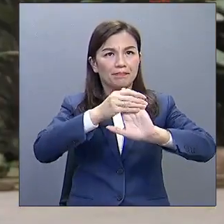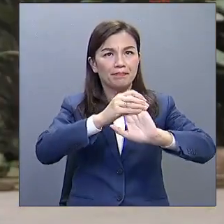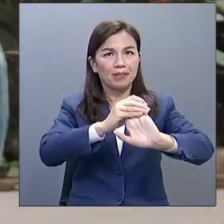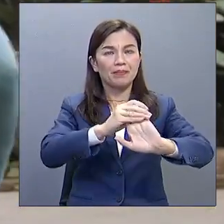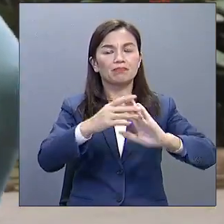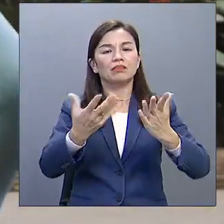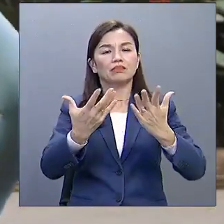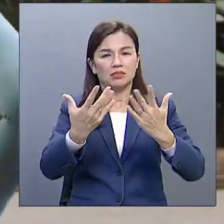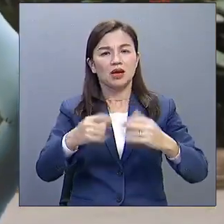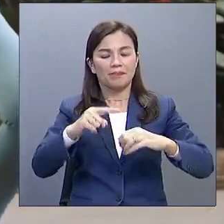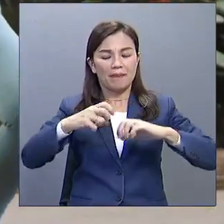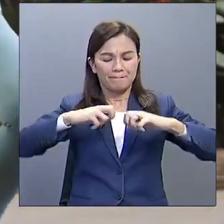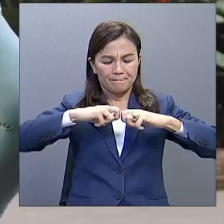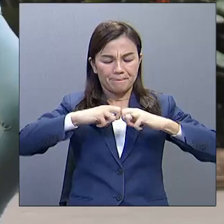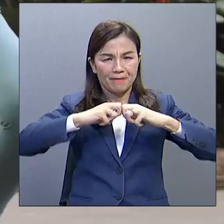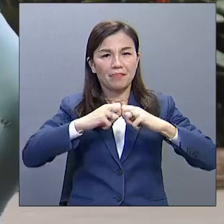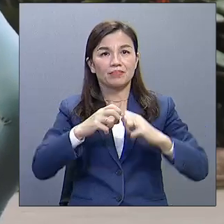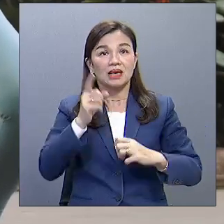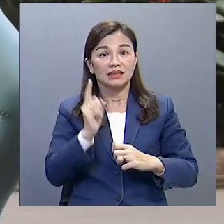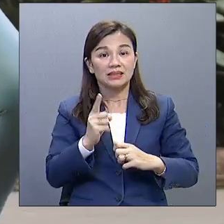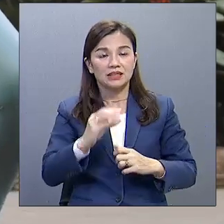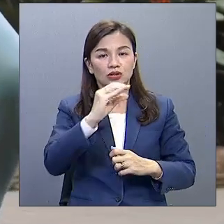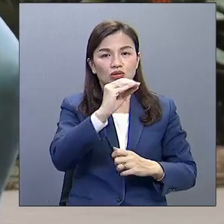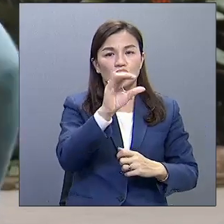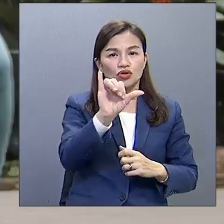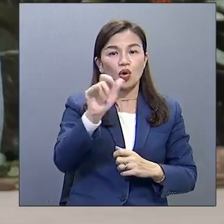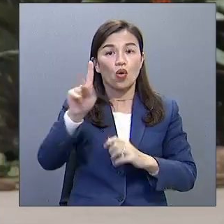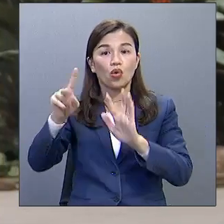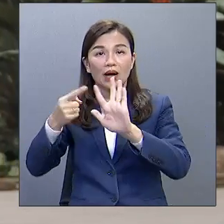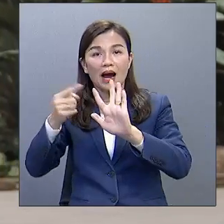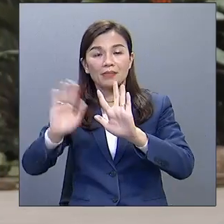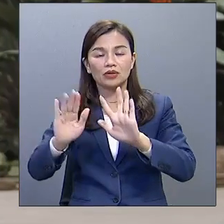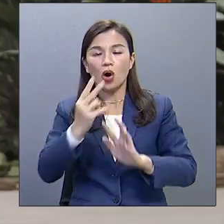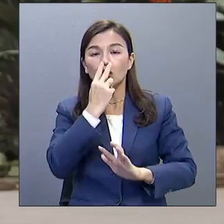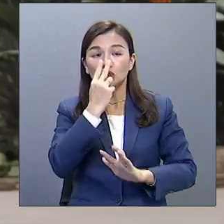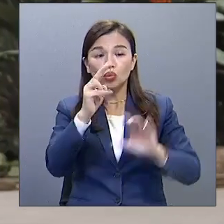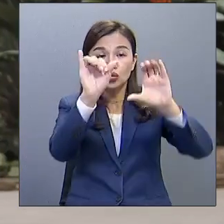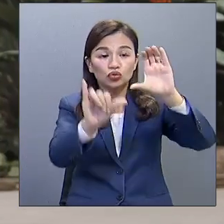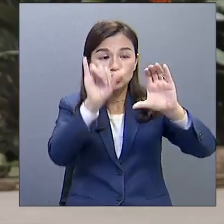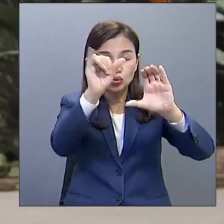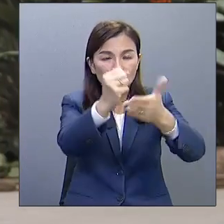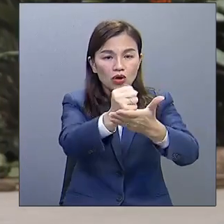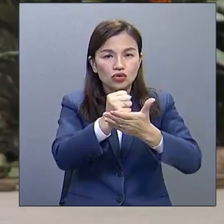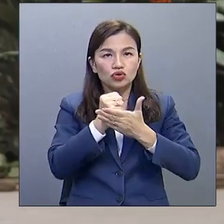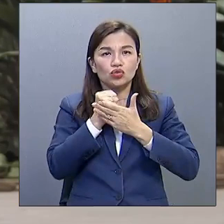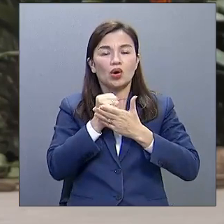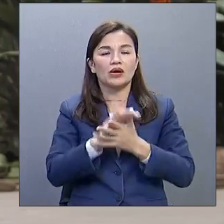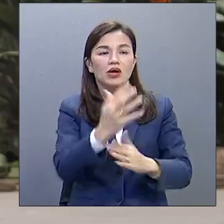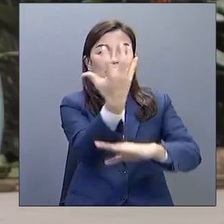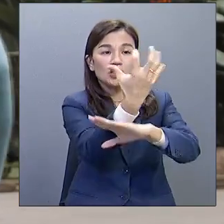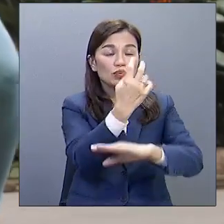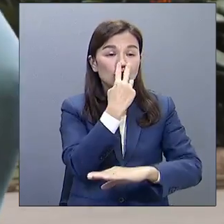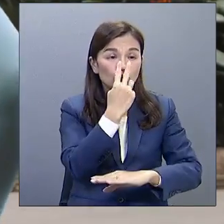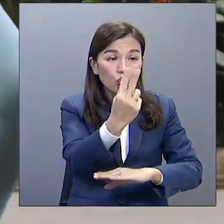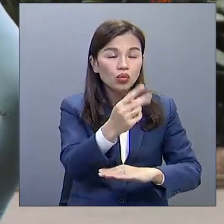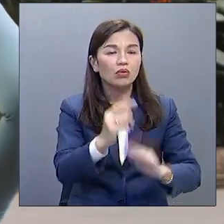าจจะฝึกบริหารง่ายๆโยคะจริงๆก็ไม่ต้องไปเรียนกับครูที่ไหนนะคะเปิด YouTube เลย แล้วก็ยืดหมอก็จะยืดหน้าทีวีนะคะแต่เรา